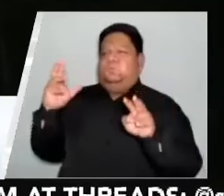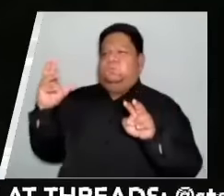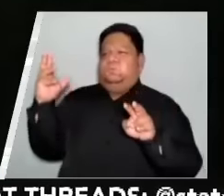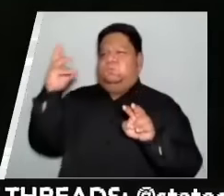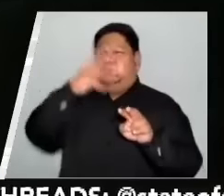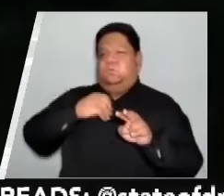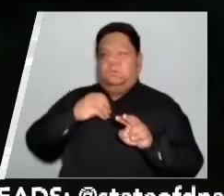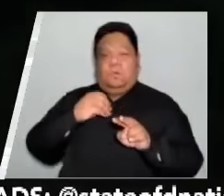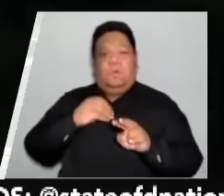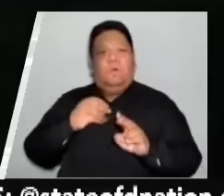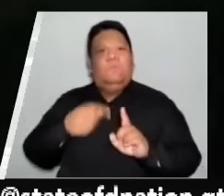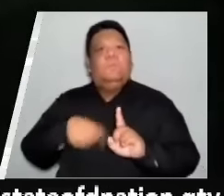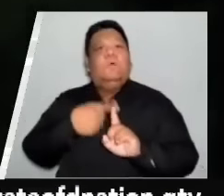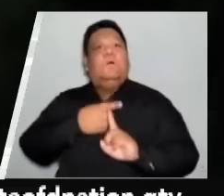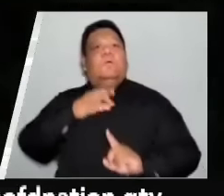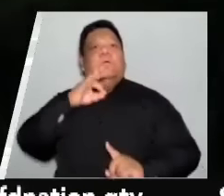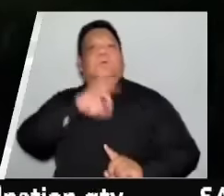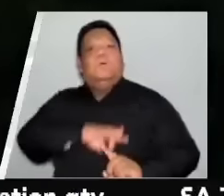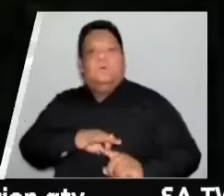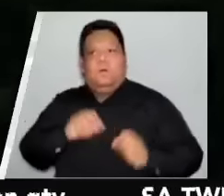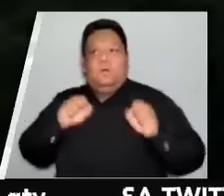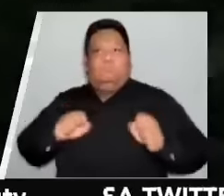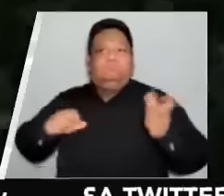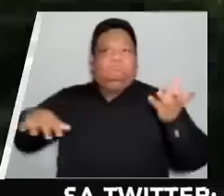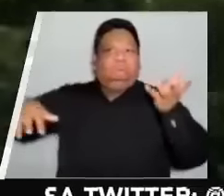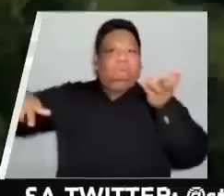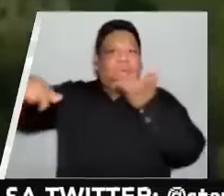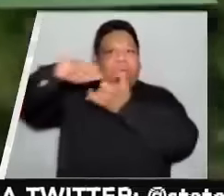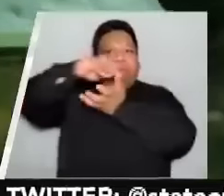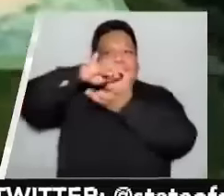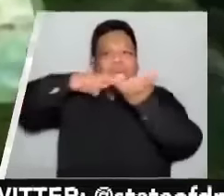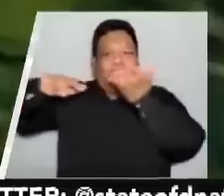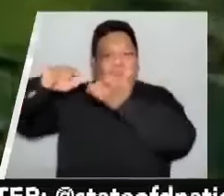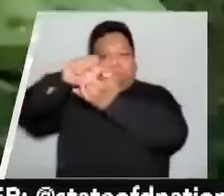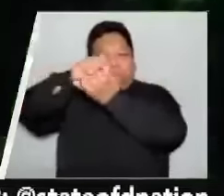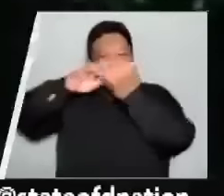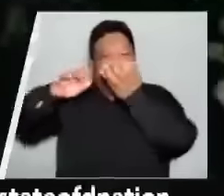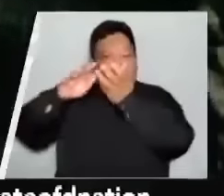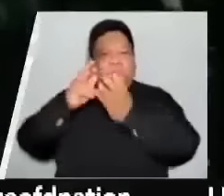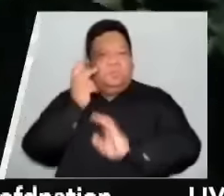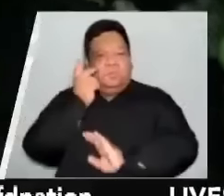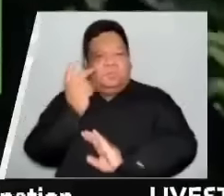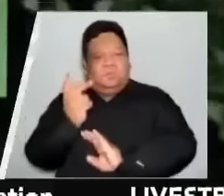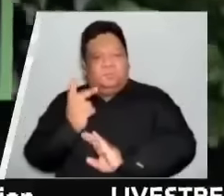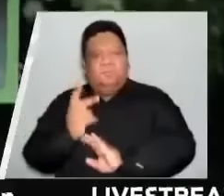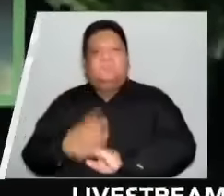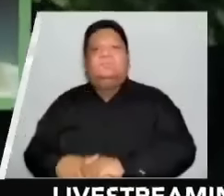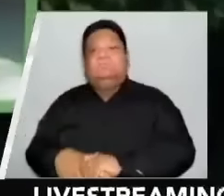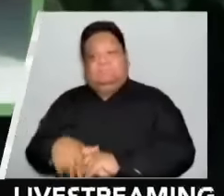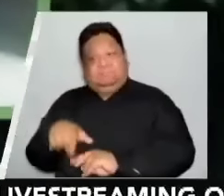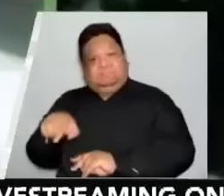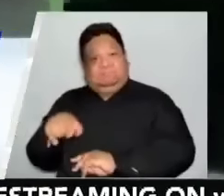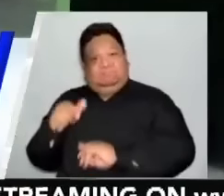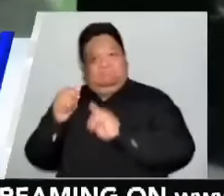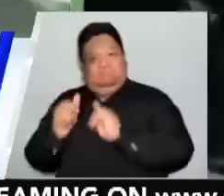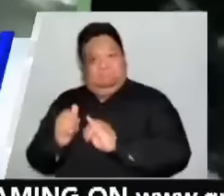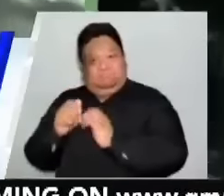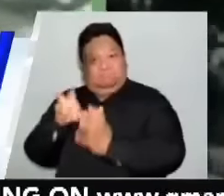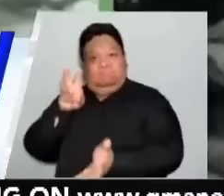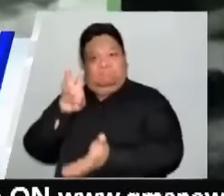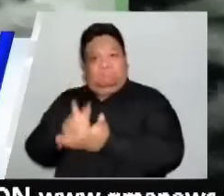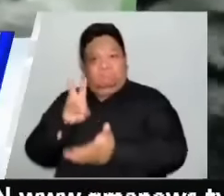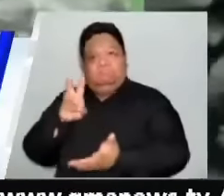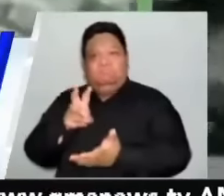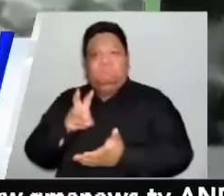ang Sea of clouds Hwag na tayong lumayo sa kasibu at puntahan ng